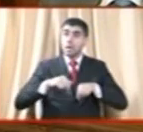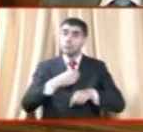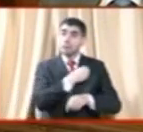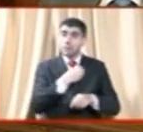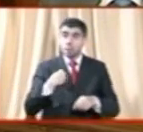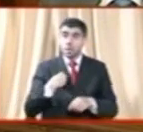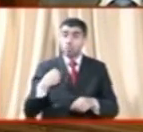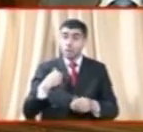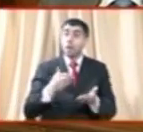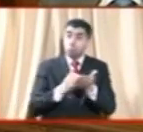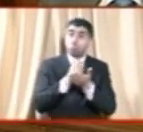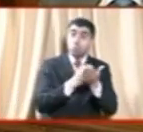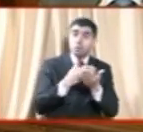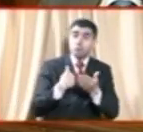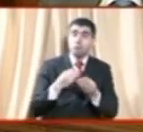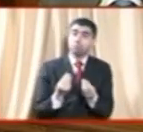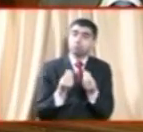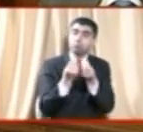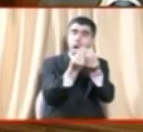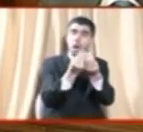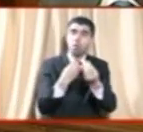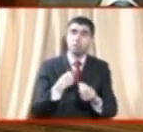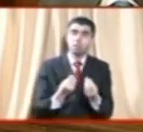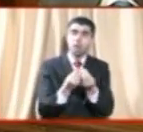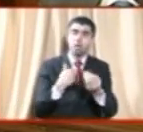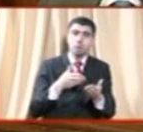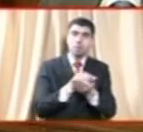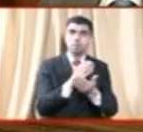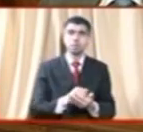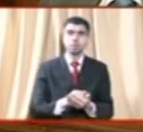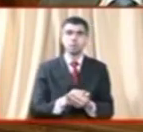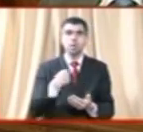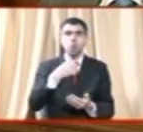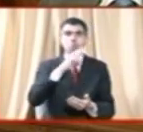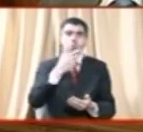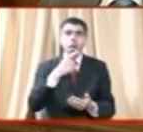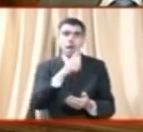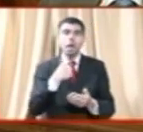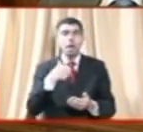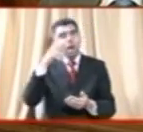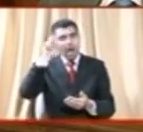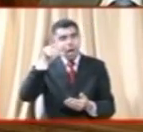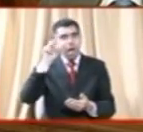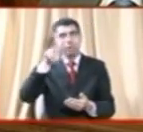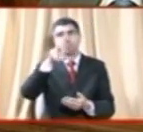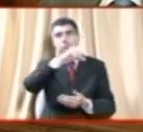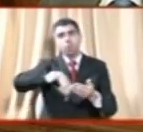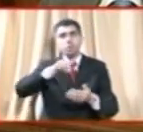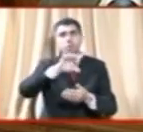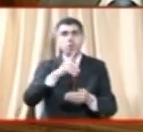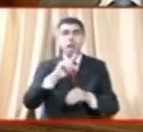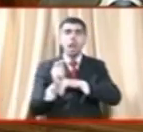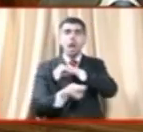لا، هذه الجماعة زاوية تحنصال هي جماعة كلها جبال، هي صحيح هادشي اللي قلتي كاين.